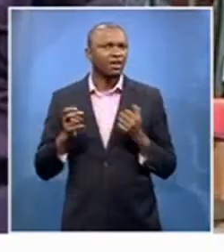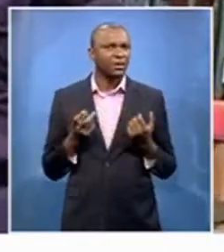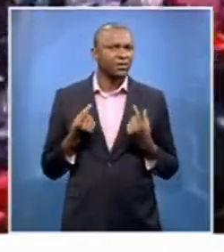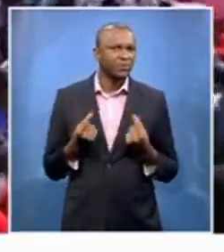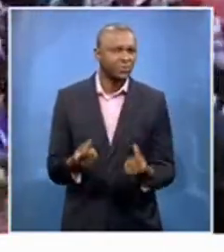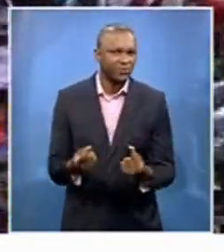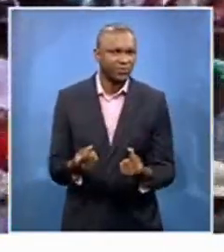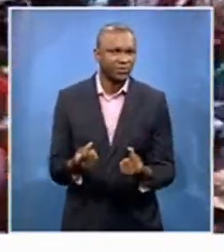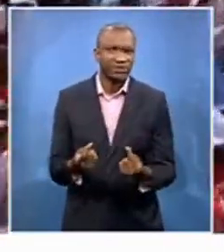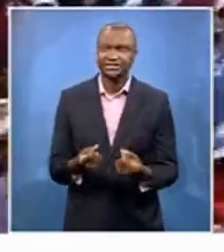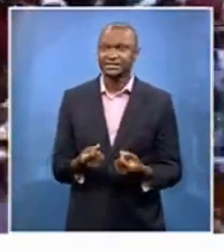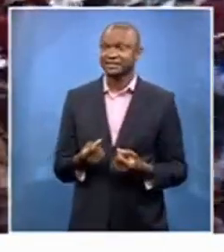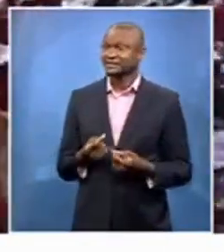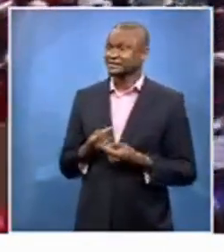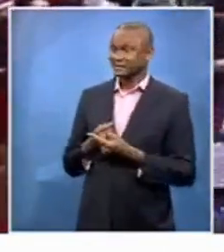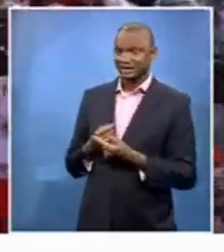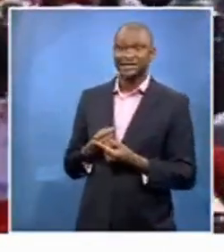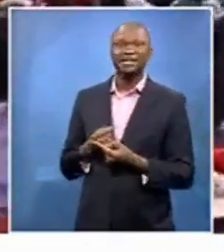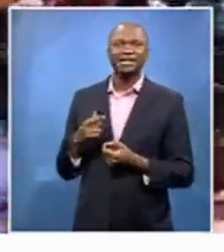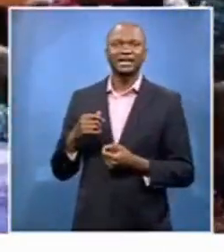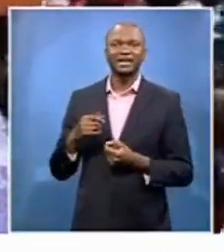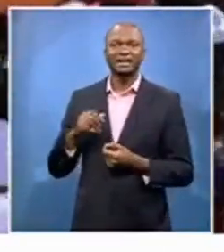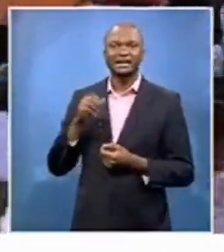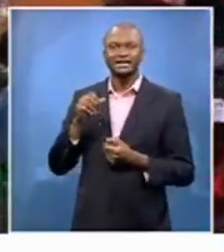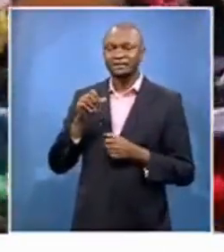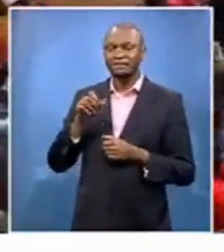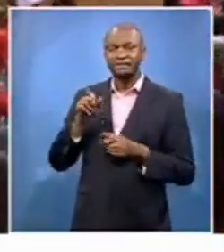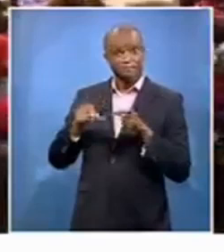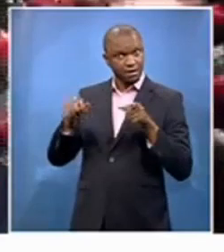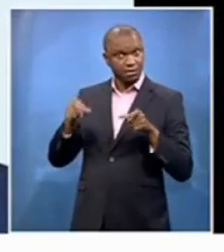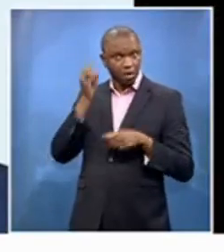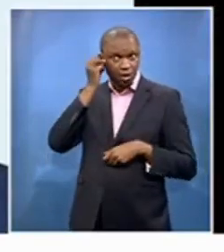Lento tindzaba letiliphetheka kabi kakhulu live. Sive ke